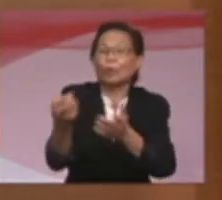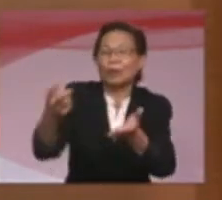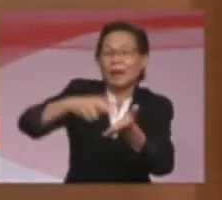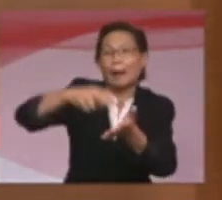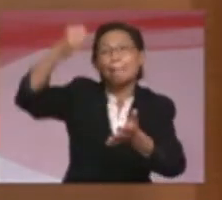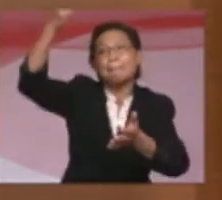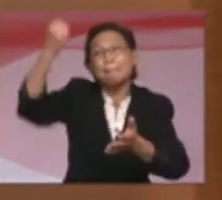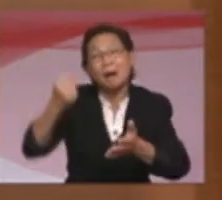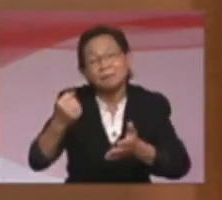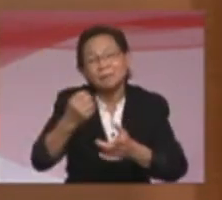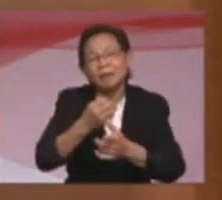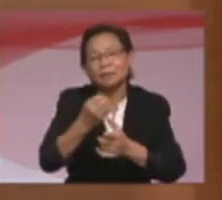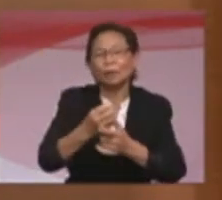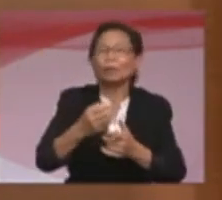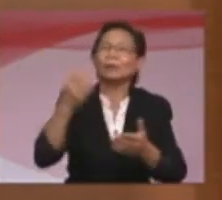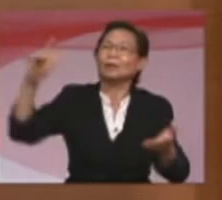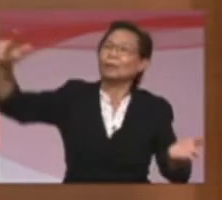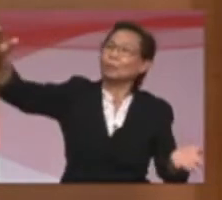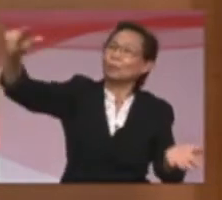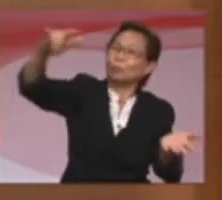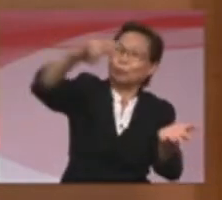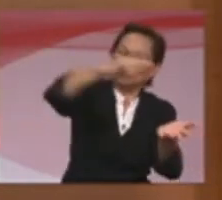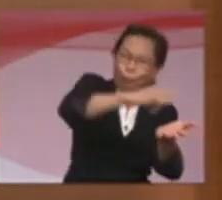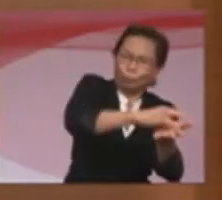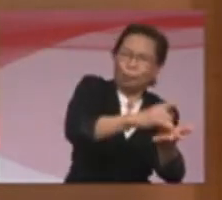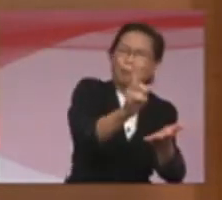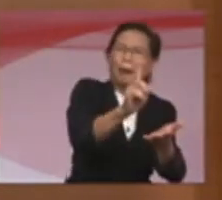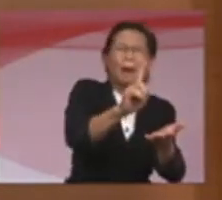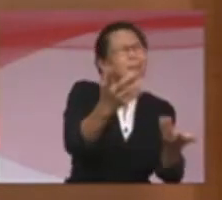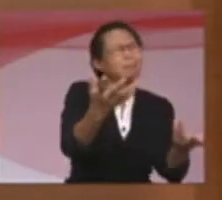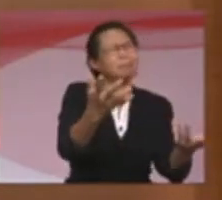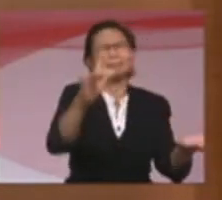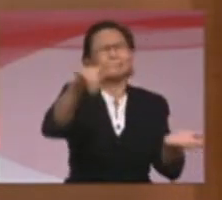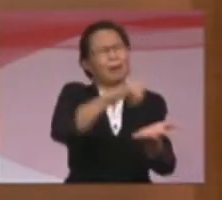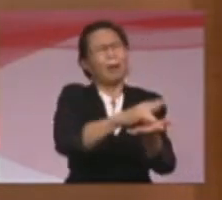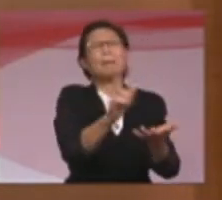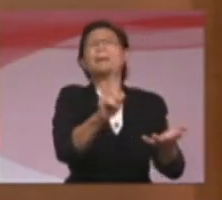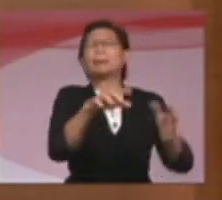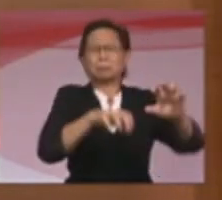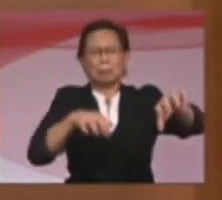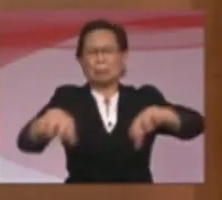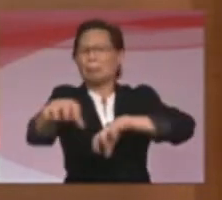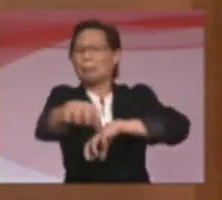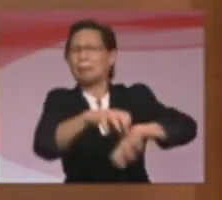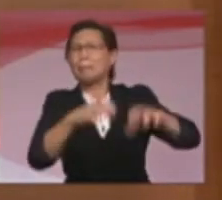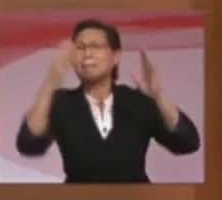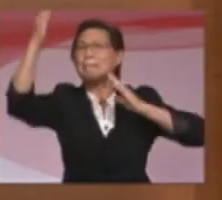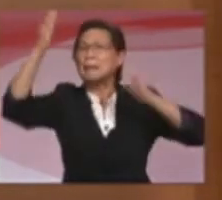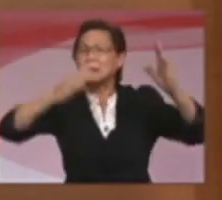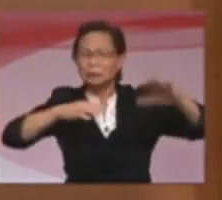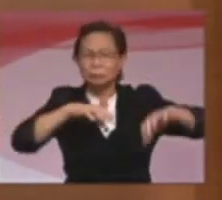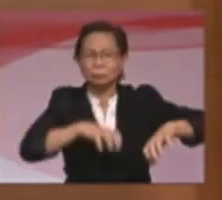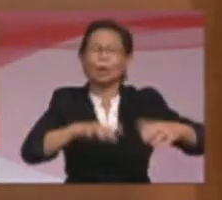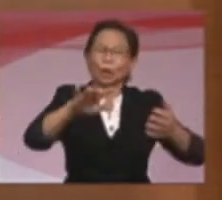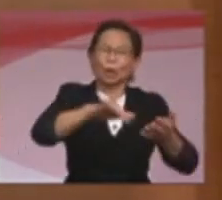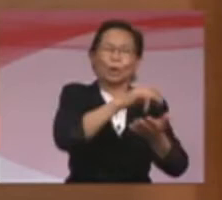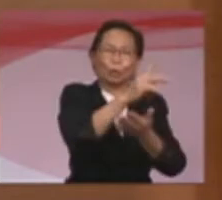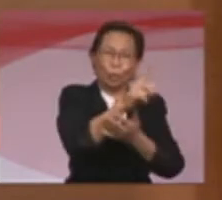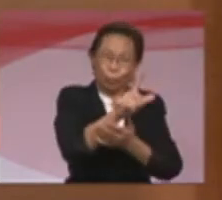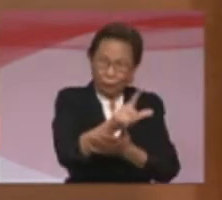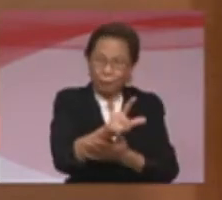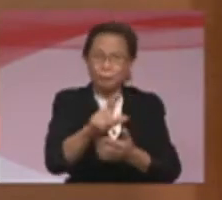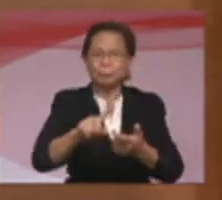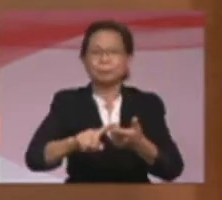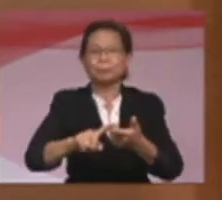Bermakna yang tiba melalui penerbangan di mana-mana lapangan terbang antarabangsa kita, bukan saja di Kuala Lumpur tapi